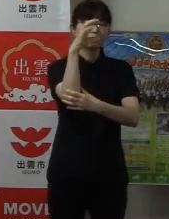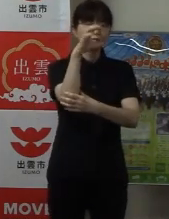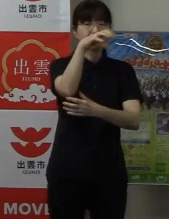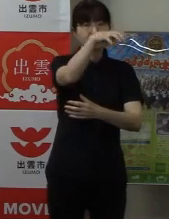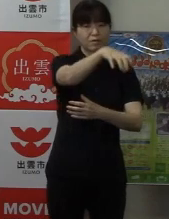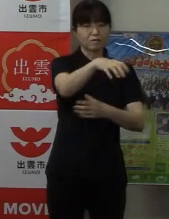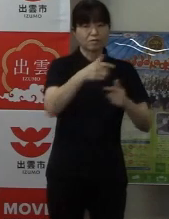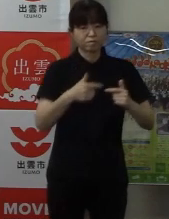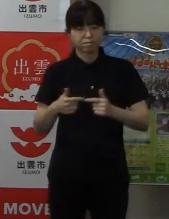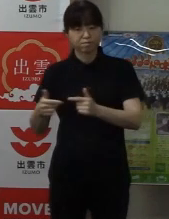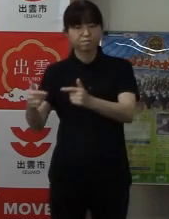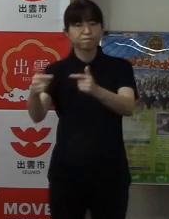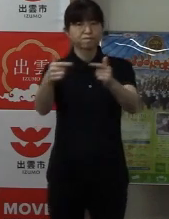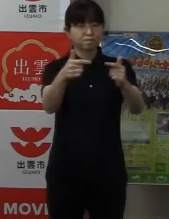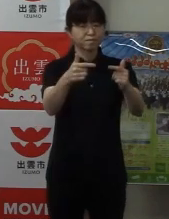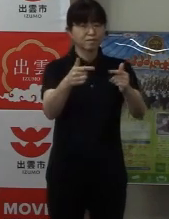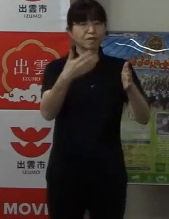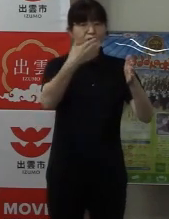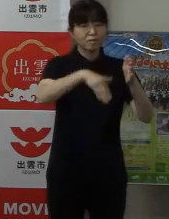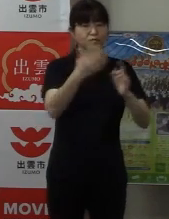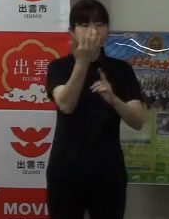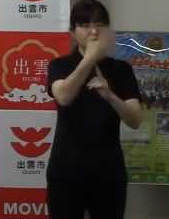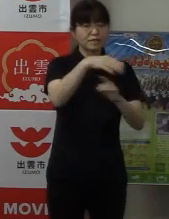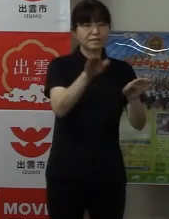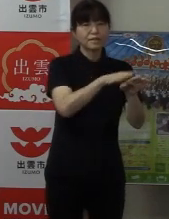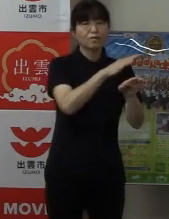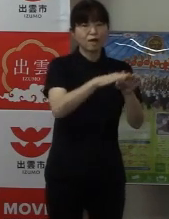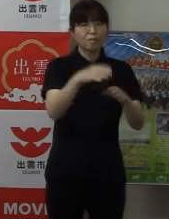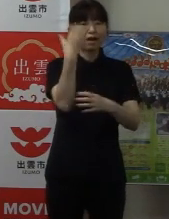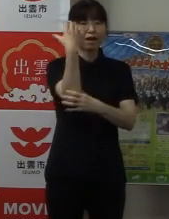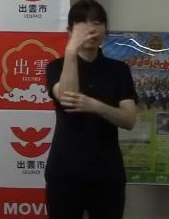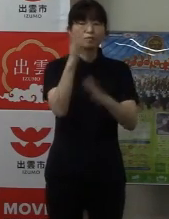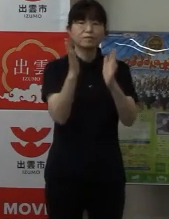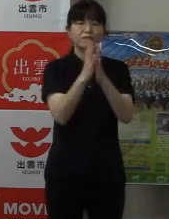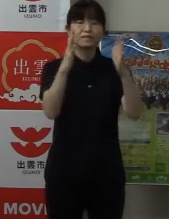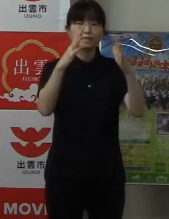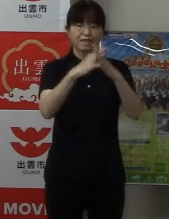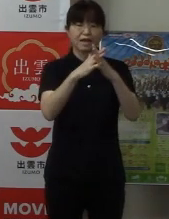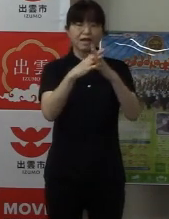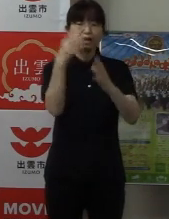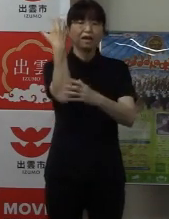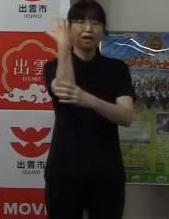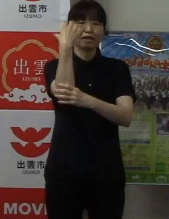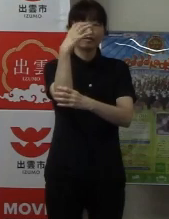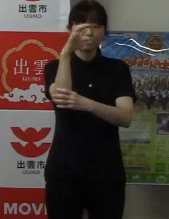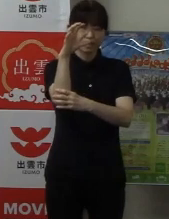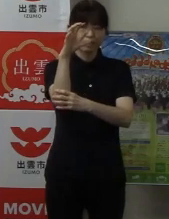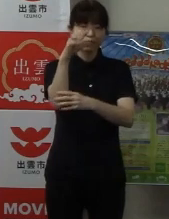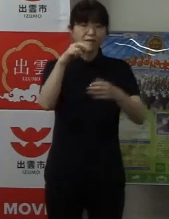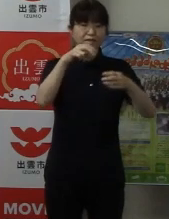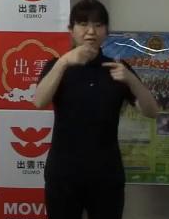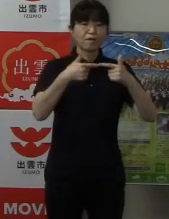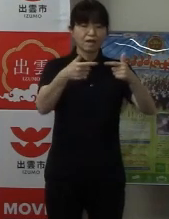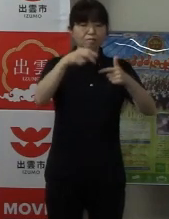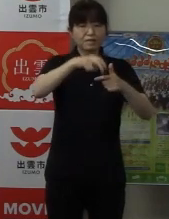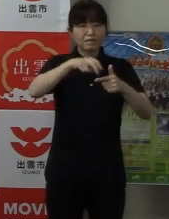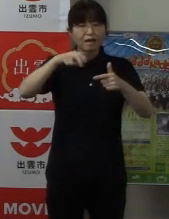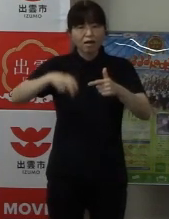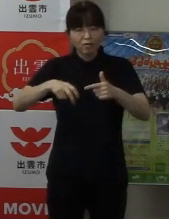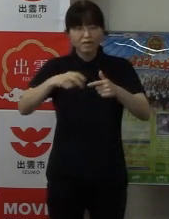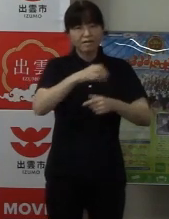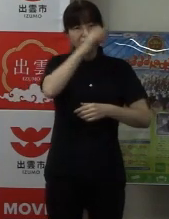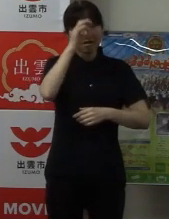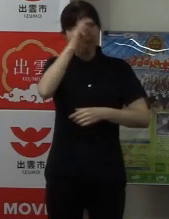向かいます。道中稲佐の浜、日の岬神社、日の岬灯台では下車をしていただき観光を楽しむ